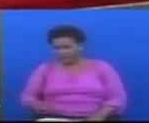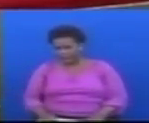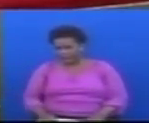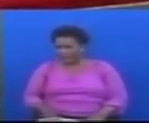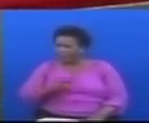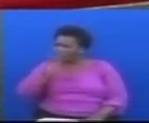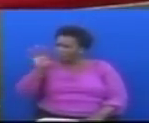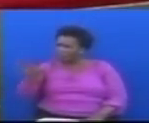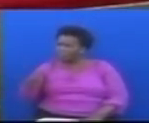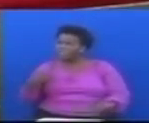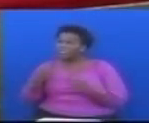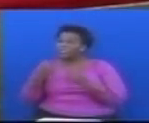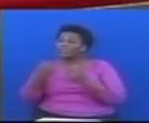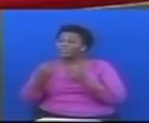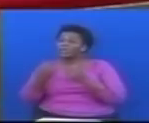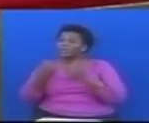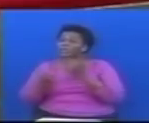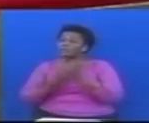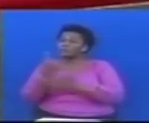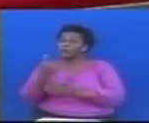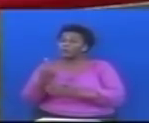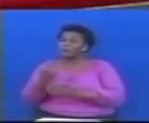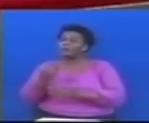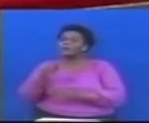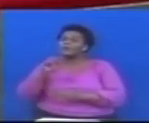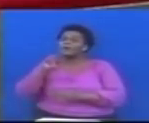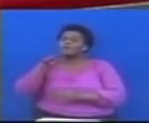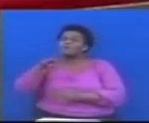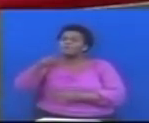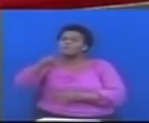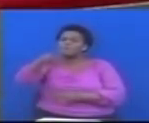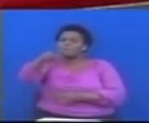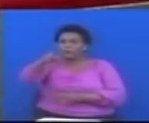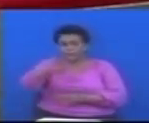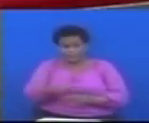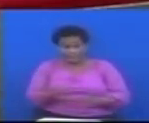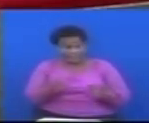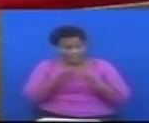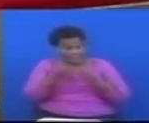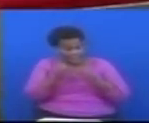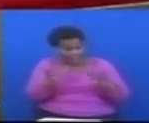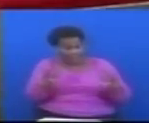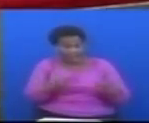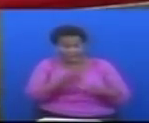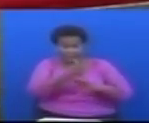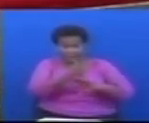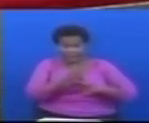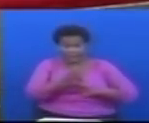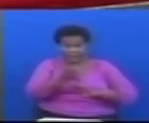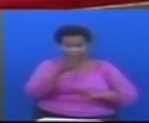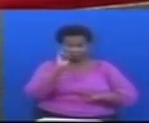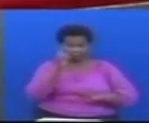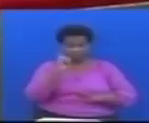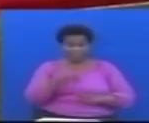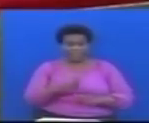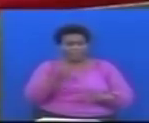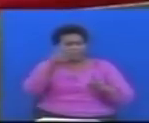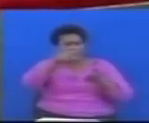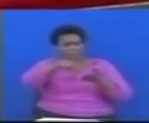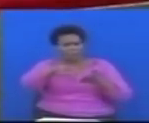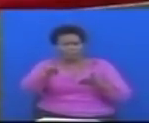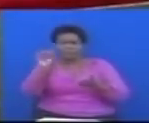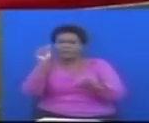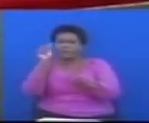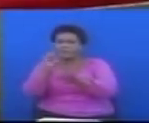kusafirisha umeme huo kufikia katika maeneo hayo. Lakini kwa sasa shirika la TANESCO lipo katika hatua za manunuzi ya